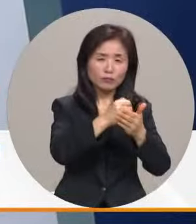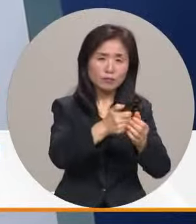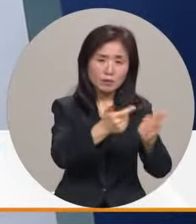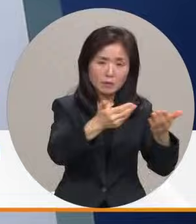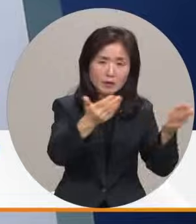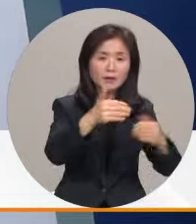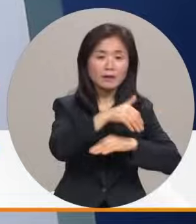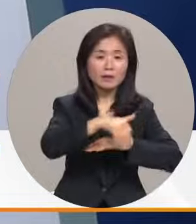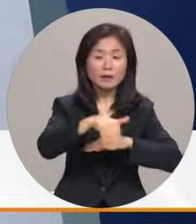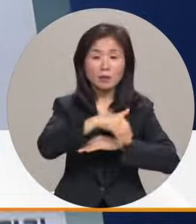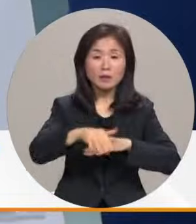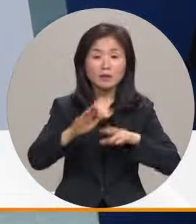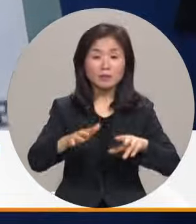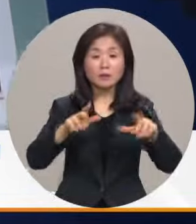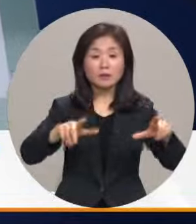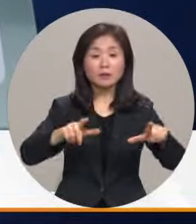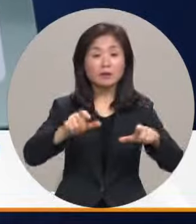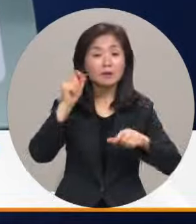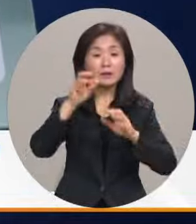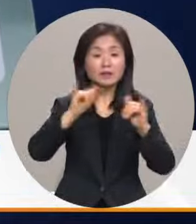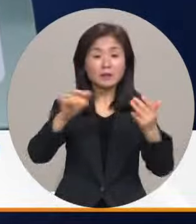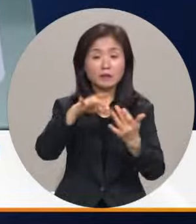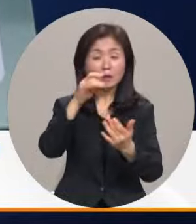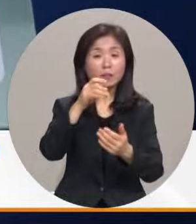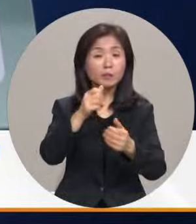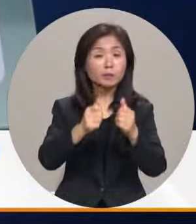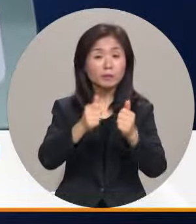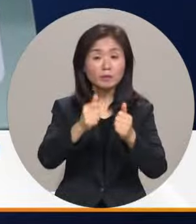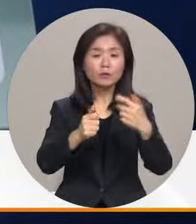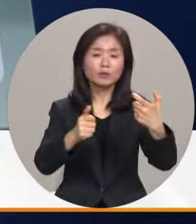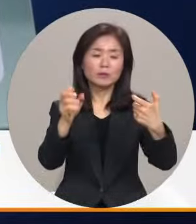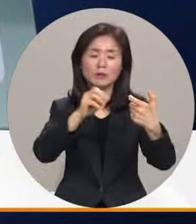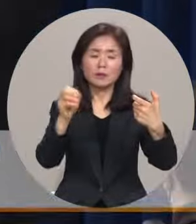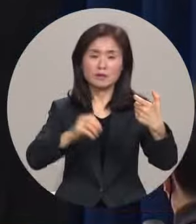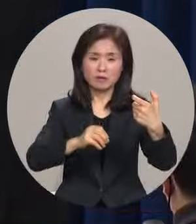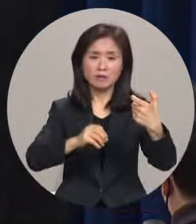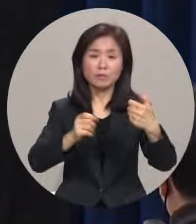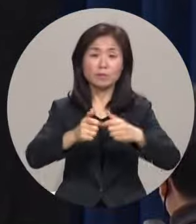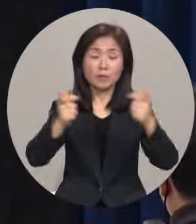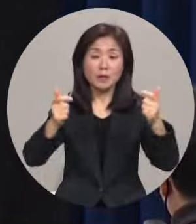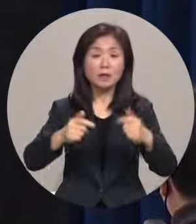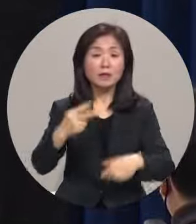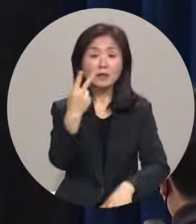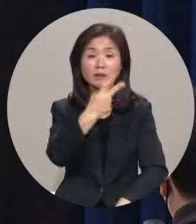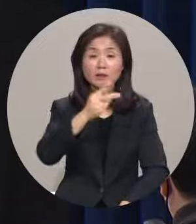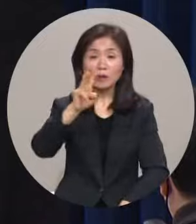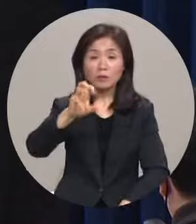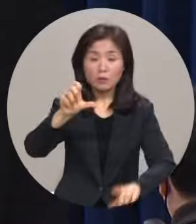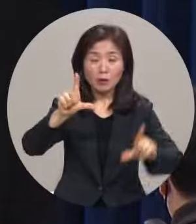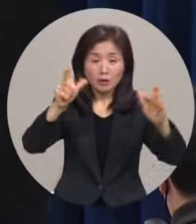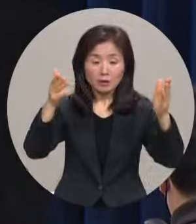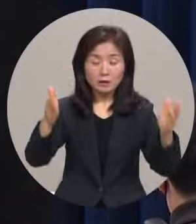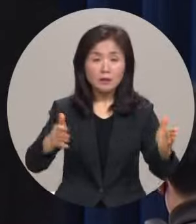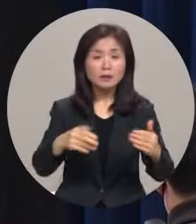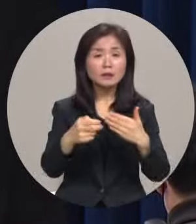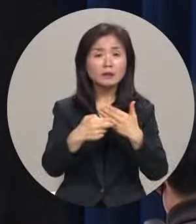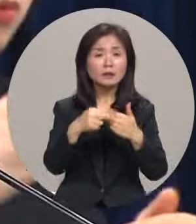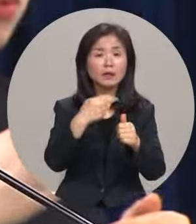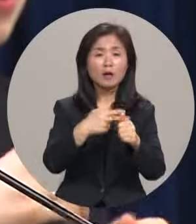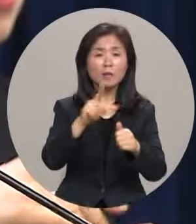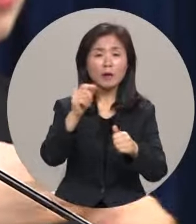40% 60% 확대합니다 이렇게 되면 2035년까지 의사 만 명이